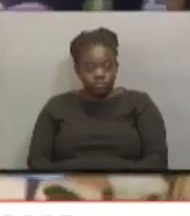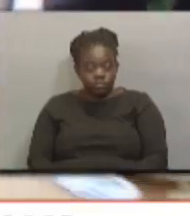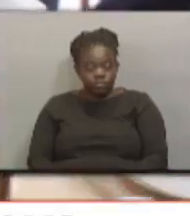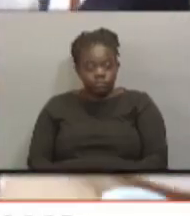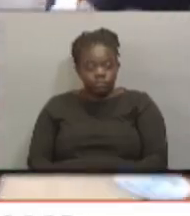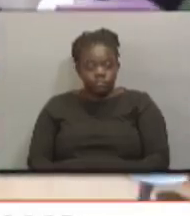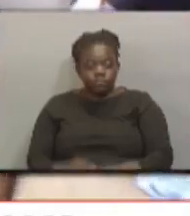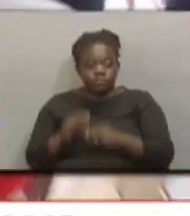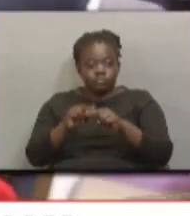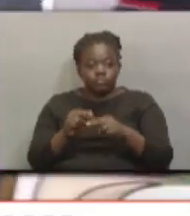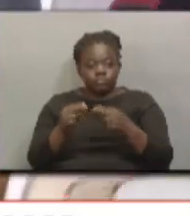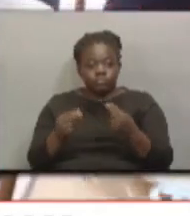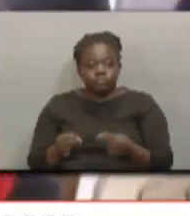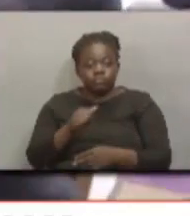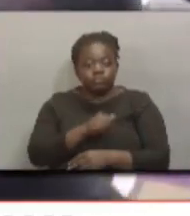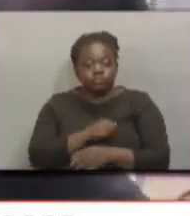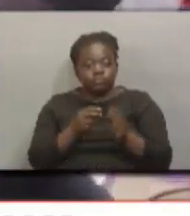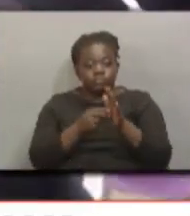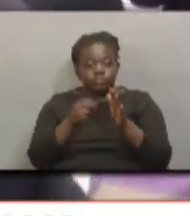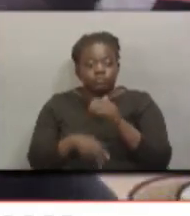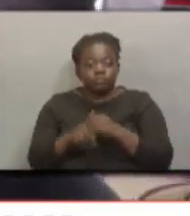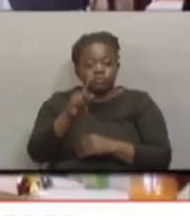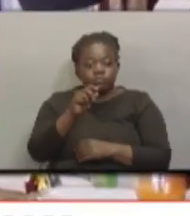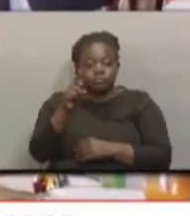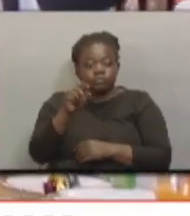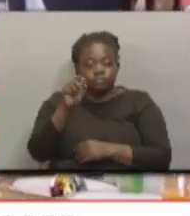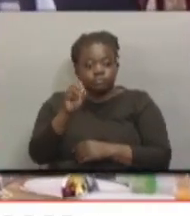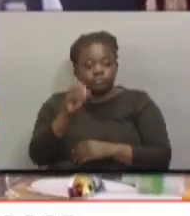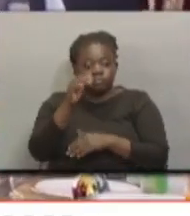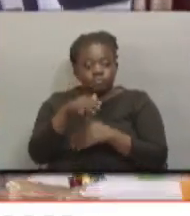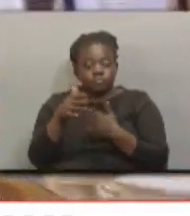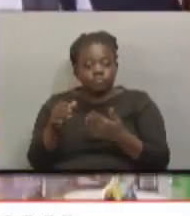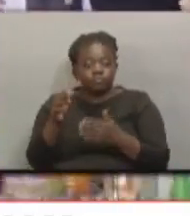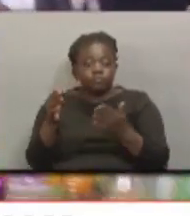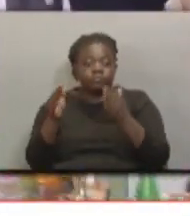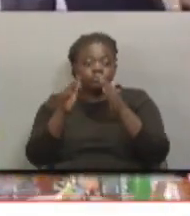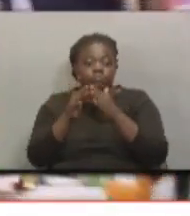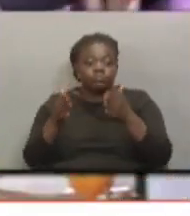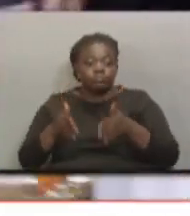Akalide mchidala sengo wensonga yalaze Kizito n'ekyadiridde kutwalibwa mu nyumba kuzalibwa.